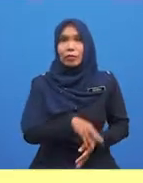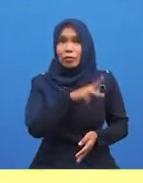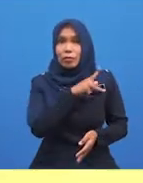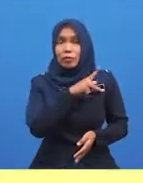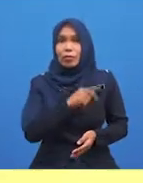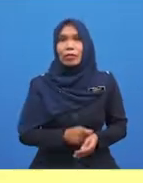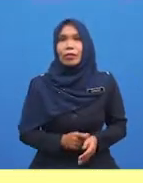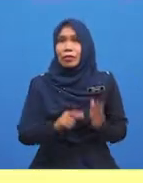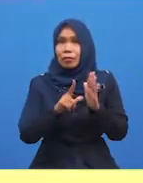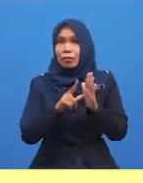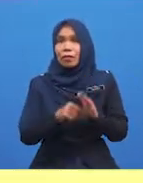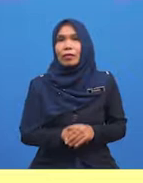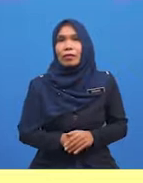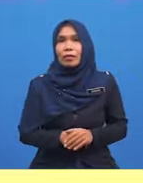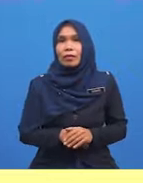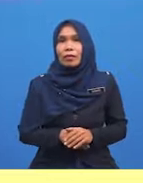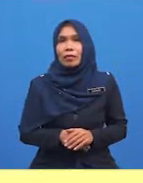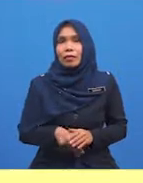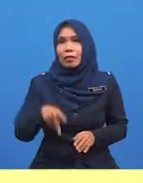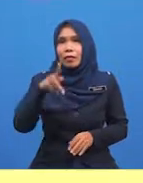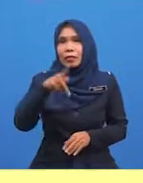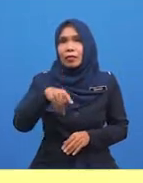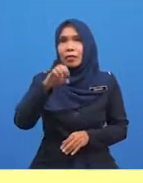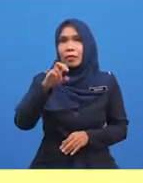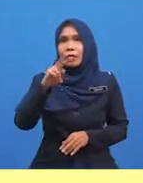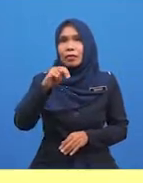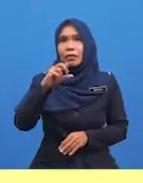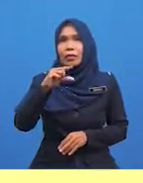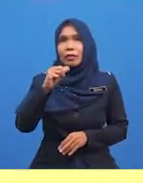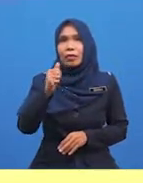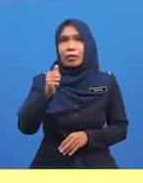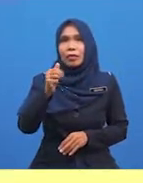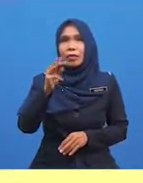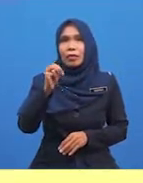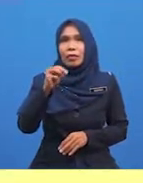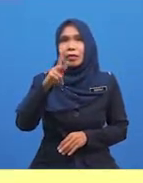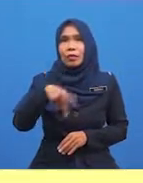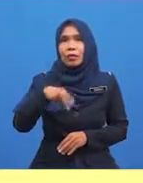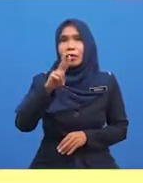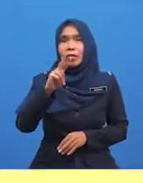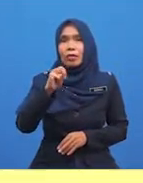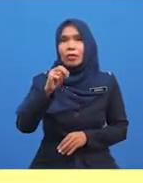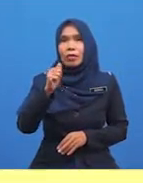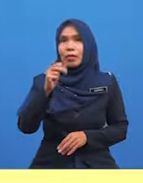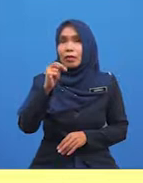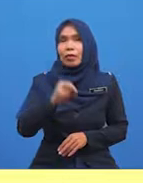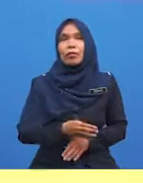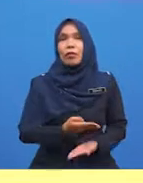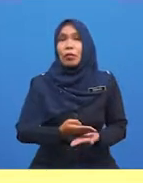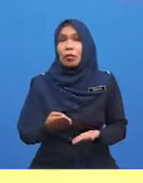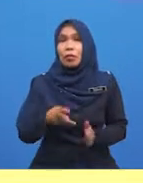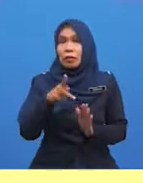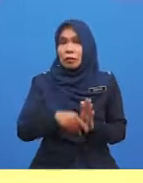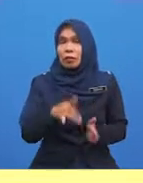Lembaga Pengampunan dan Penangguhan Hukuman bagi kesalahan yang dibicarakan oleh